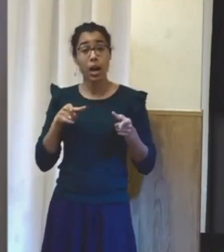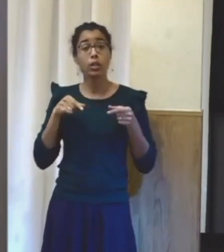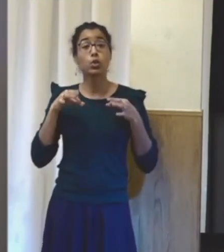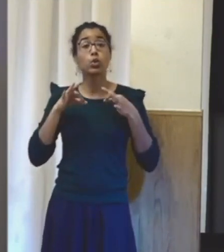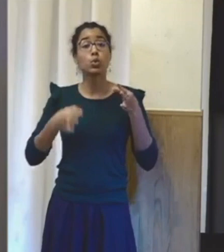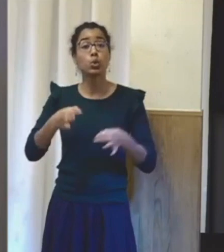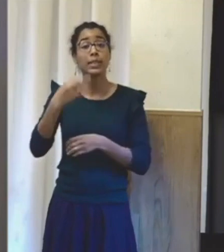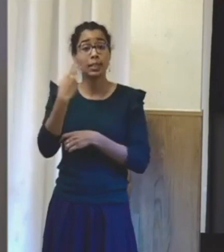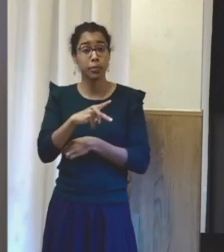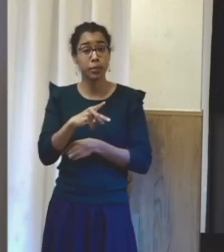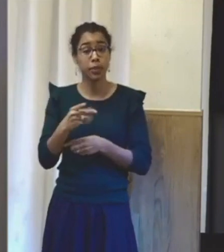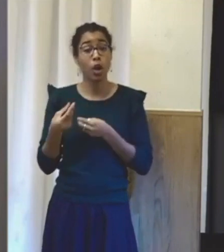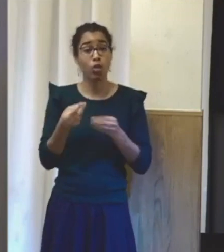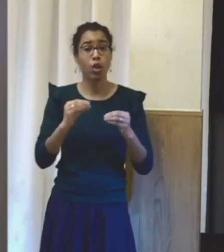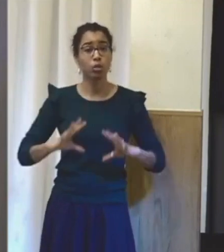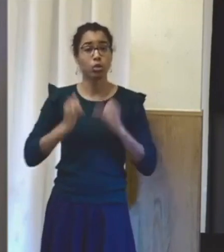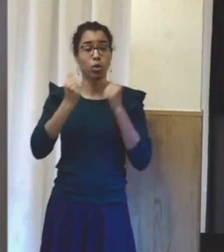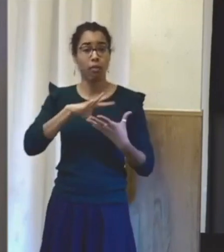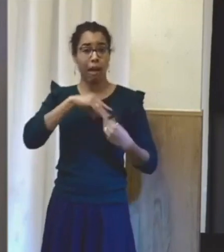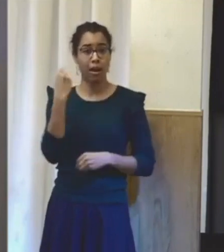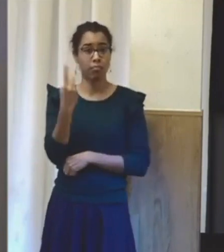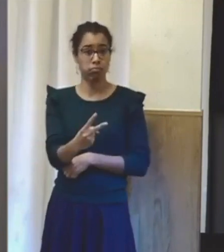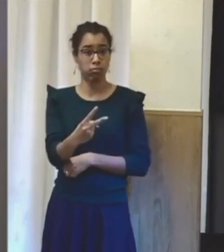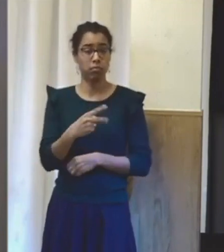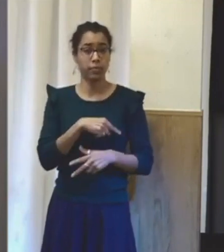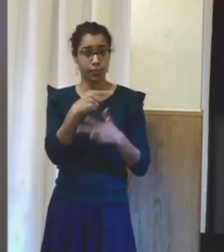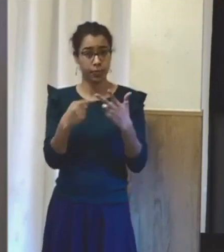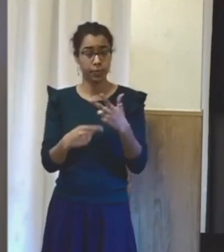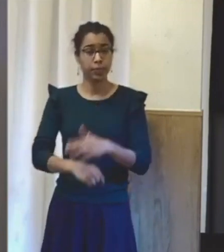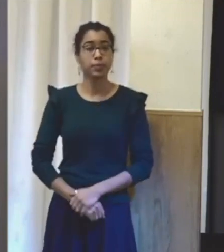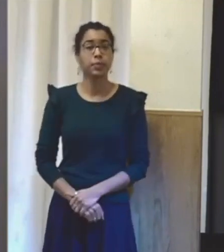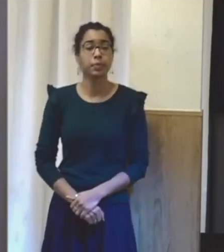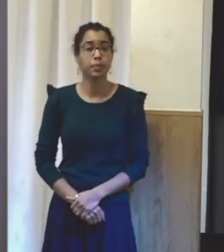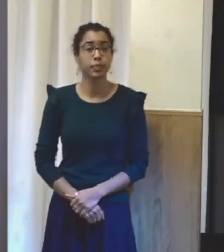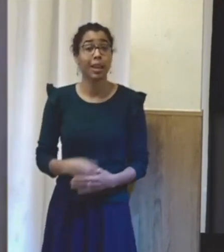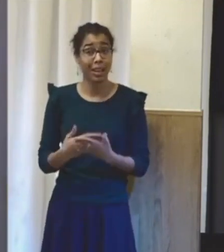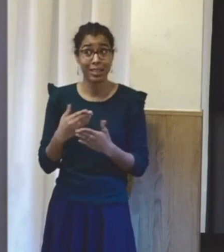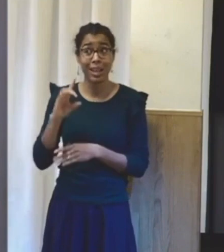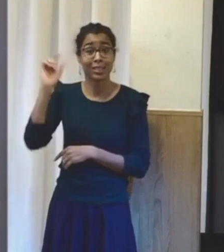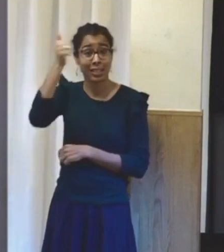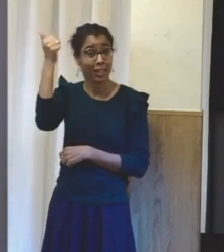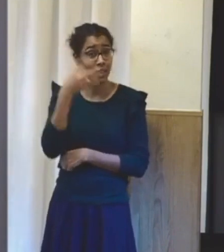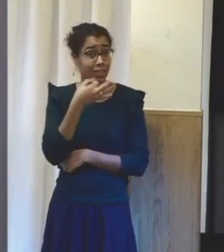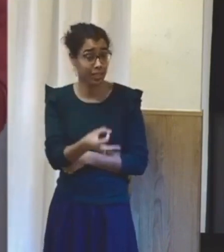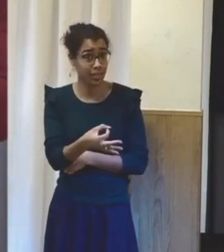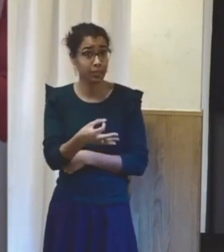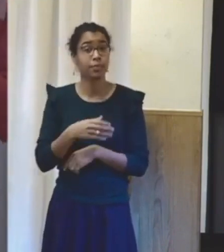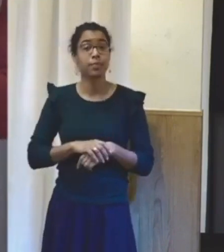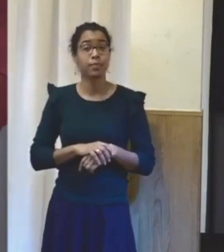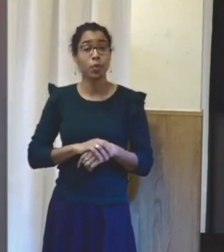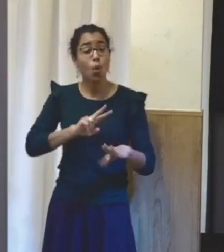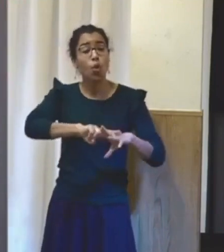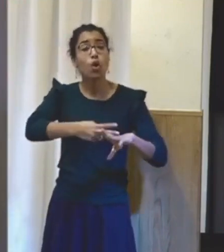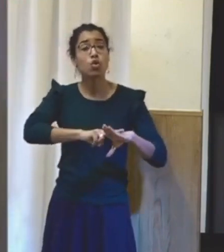justice. » Le Seigneur l'Éternel. Donc, Job était approuvé de Dieu parce